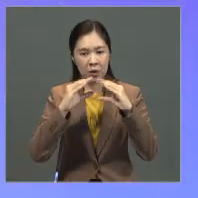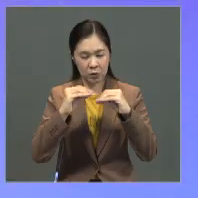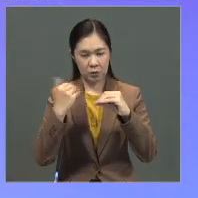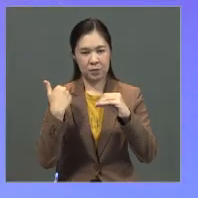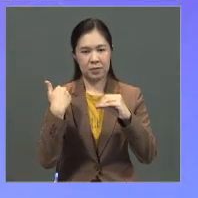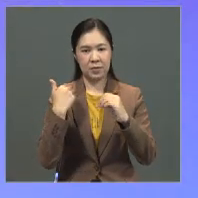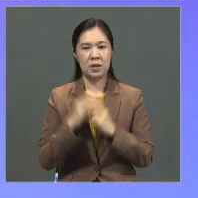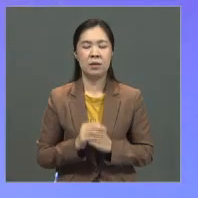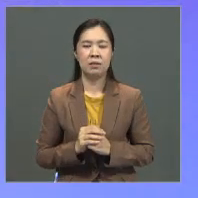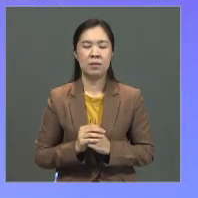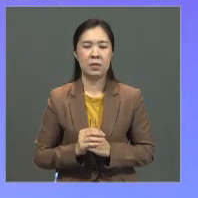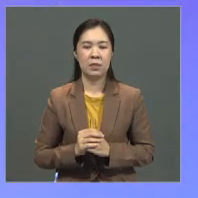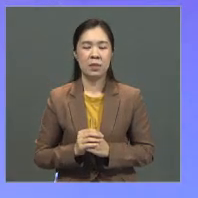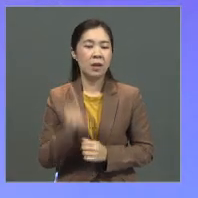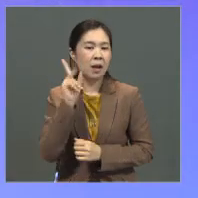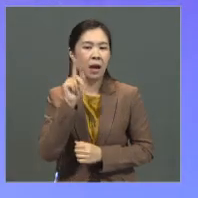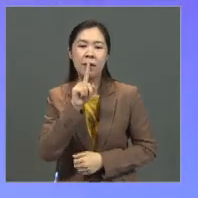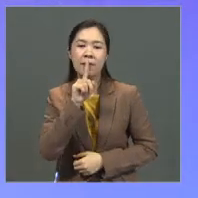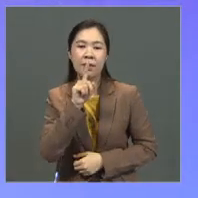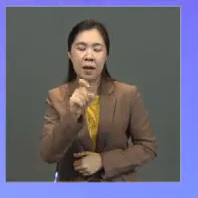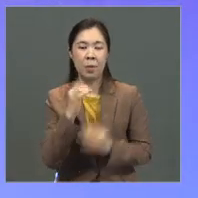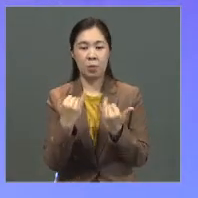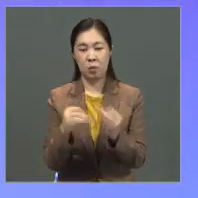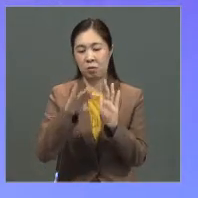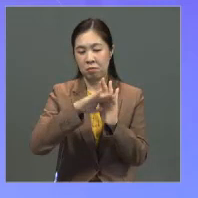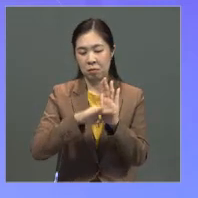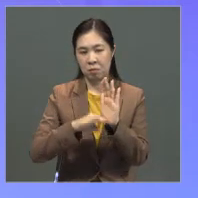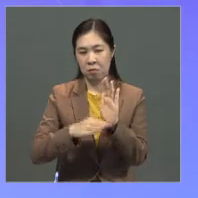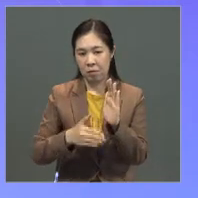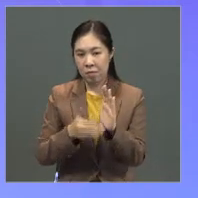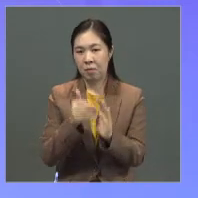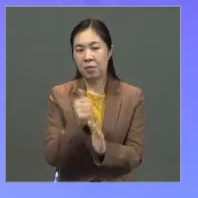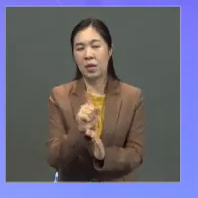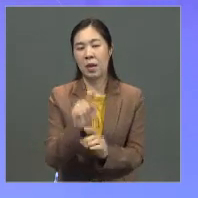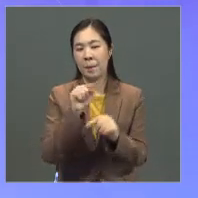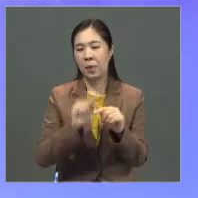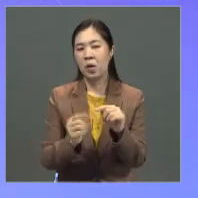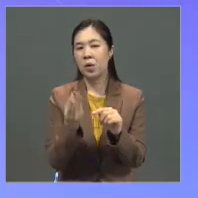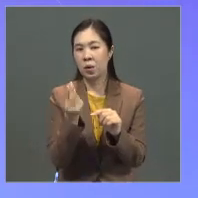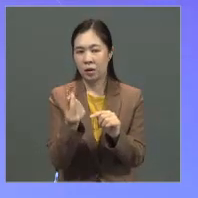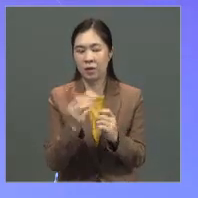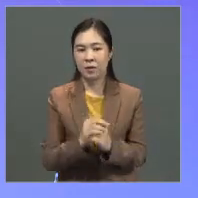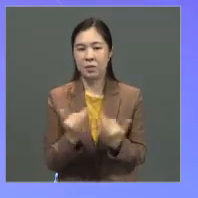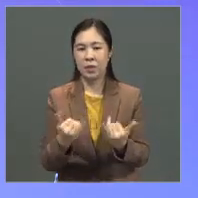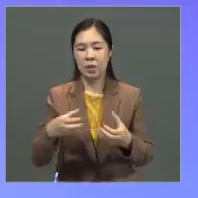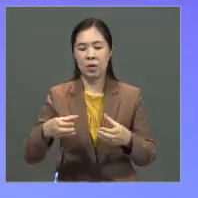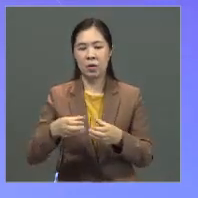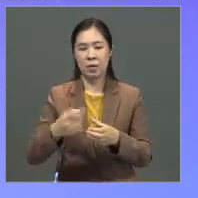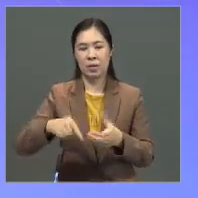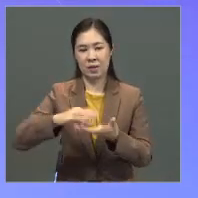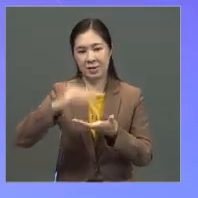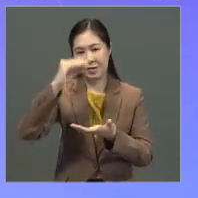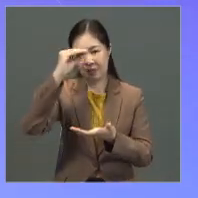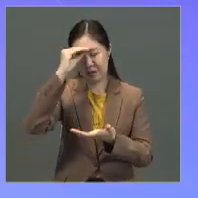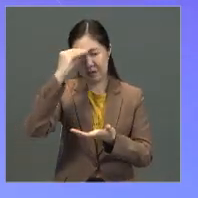การประชุมผู้สื่อข่าวก็เลยไปถามว่าแล้วตอนนี้มีความคืบหน้าขนาดไหนเพราะว่าในส่วนของกลุ่มนักศึกษาเขาจะมองว่าถ้าใช้กระบวนการอย่าง